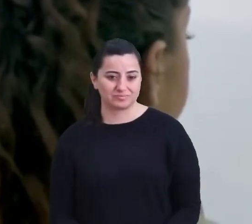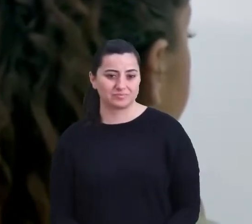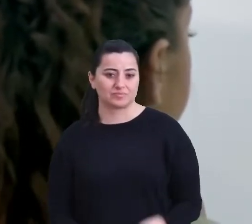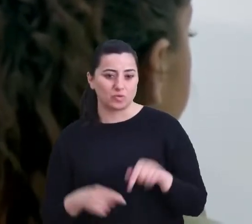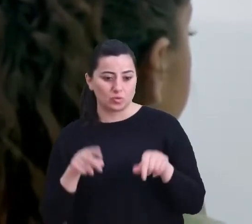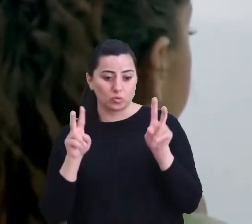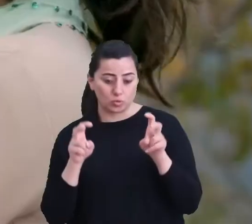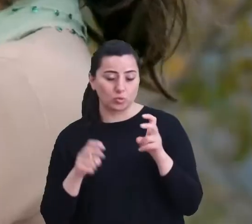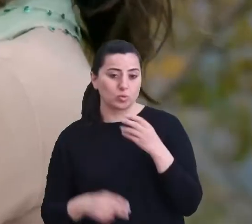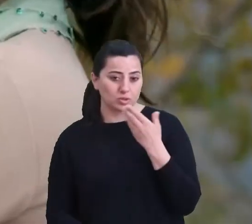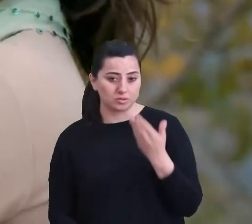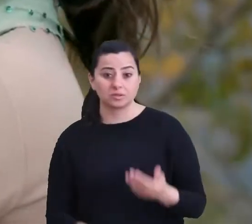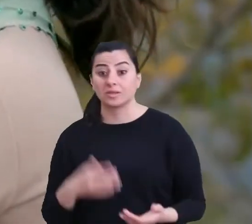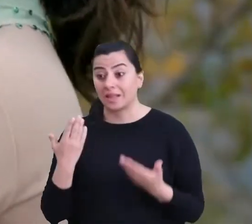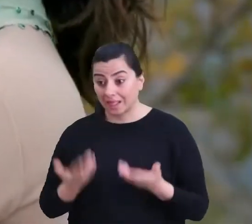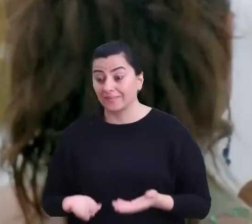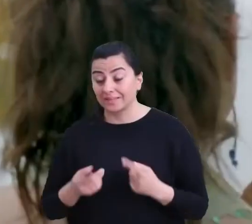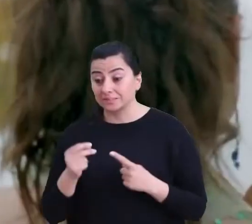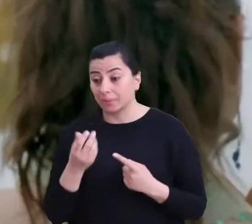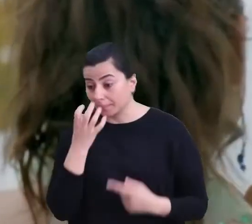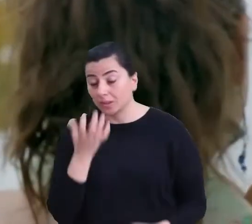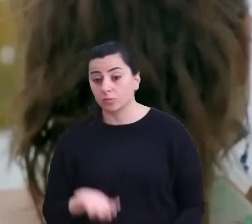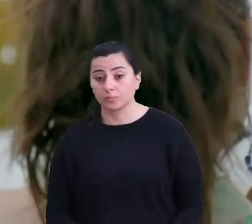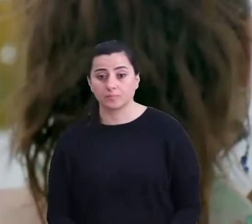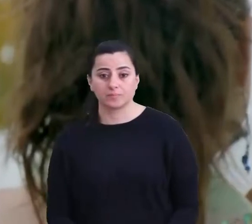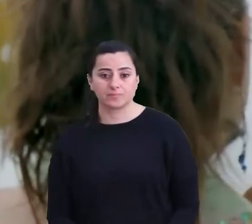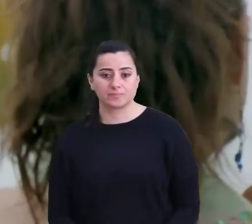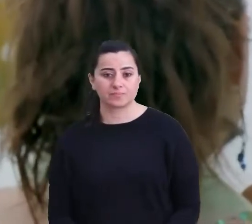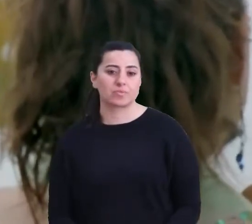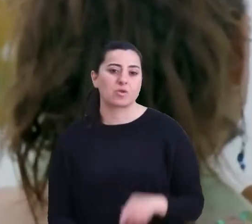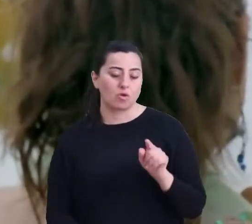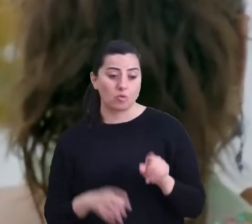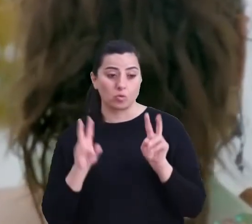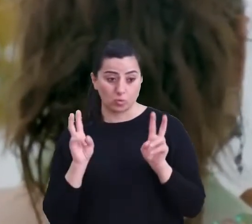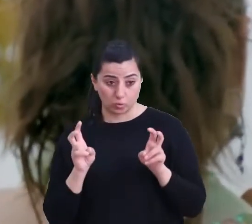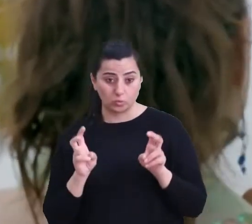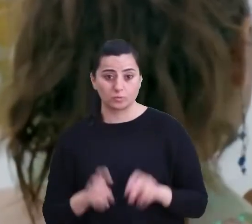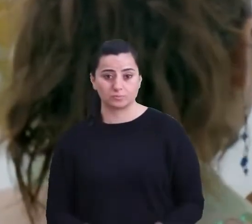o meseleye gelecek olursak. Evet İsmail. Eli çenesinde bakmıyor. O mesele.